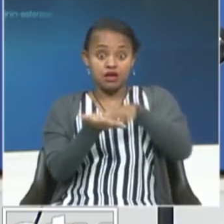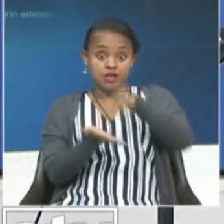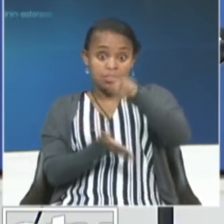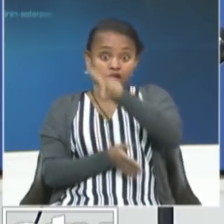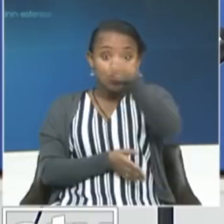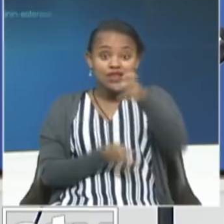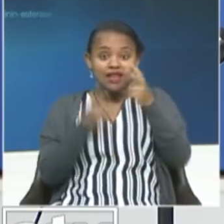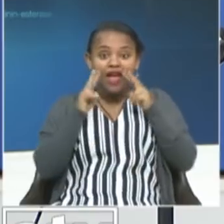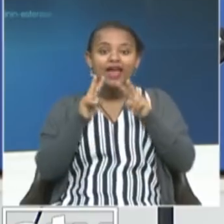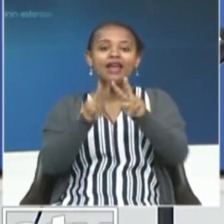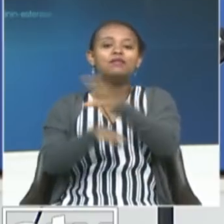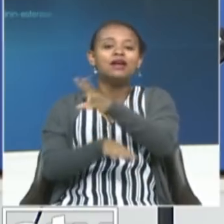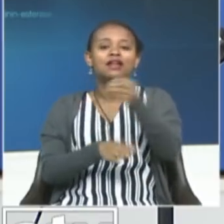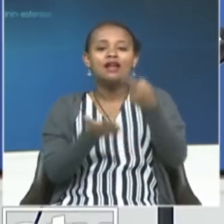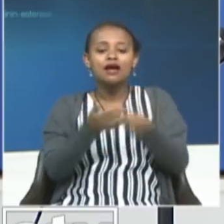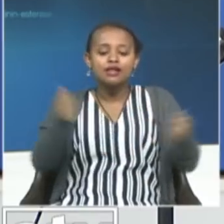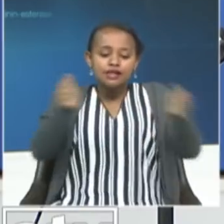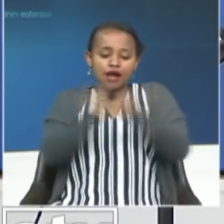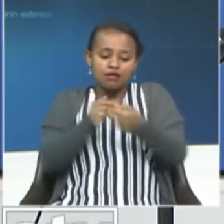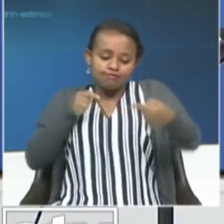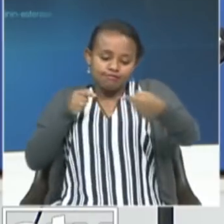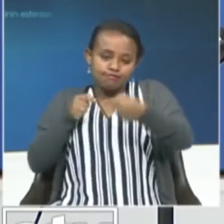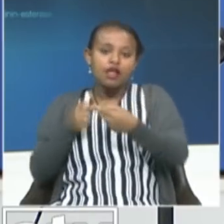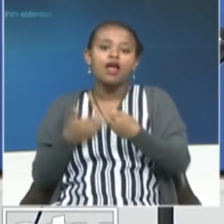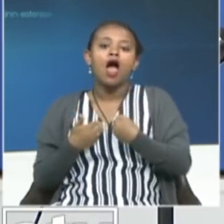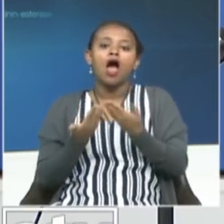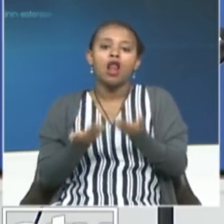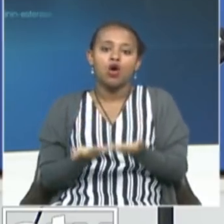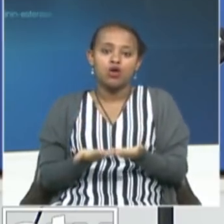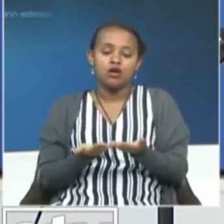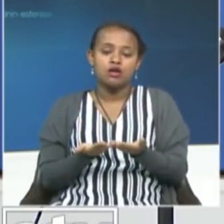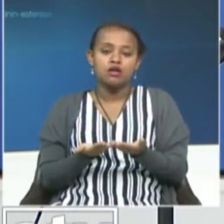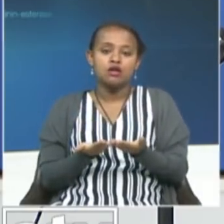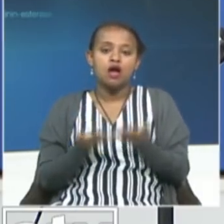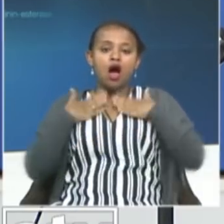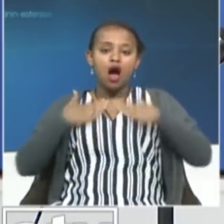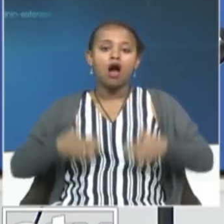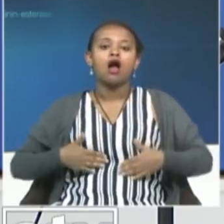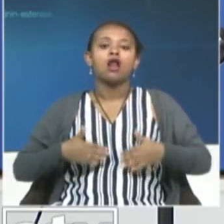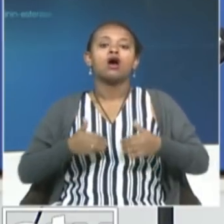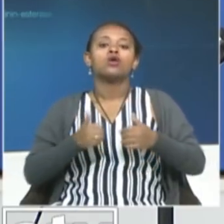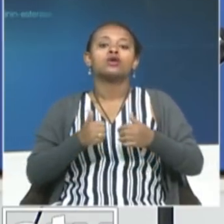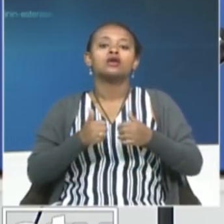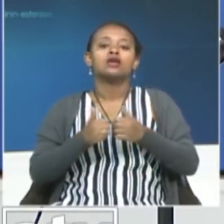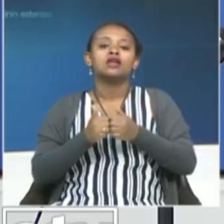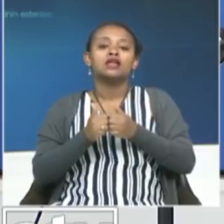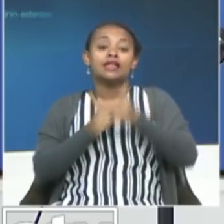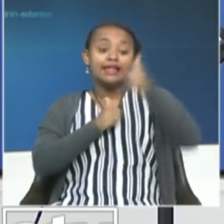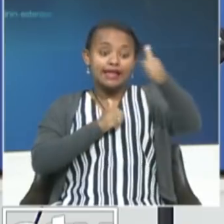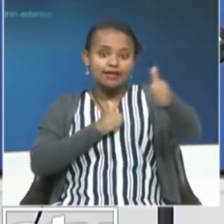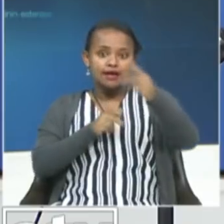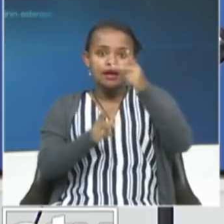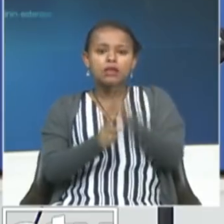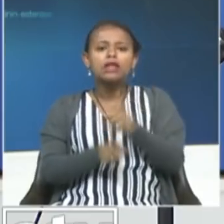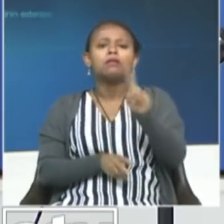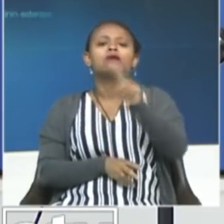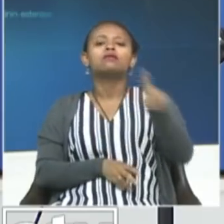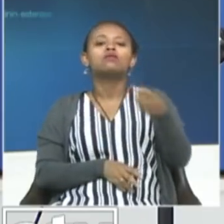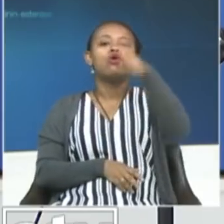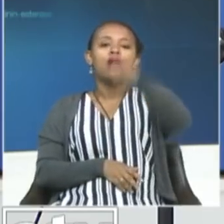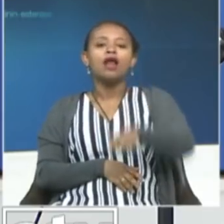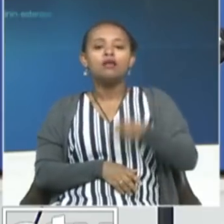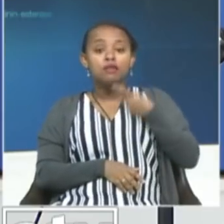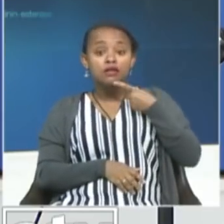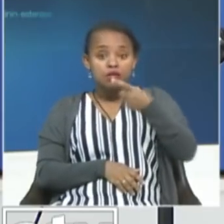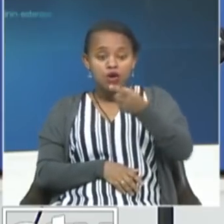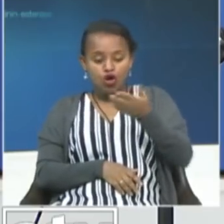ጥያቄ እንመልከተው እና ከዚሁ ጋር ተያይዞ ያለውን የአካላዊ ርቀትን ለመጠበቅ ምን መሆን አለበት የሚለውን ቀደም